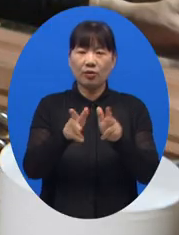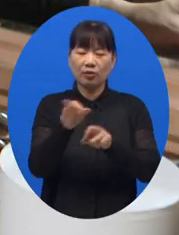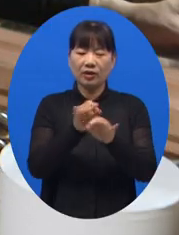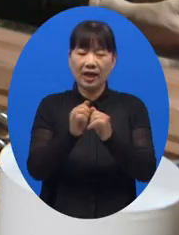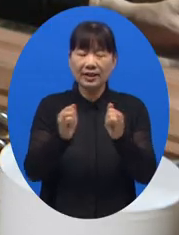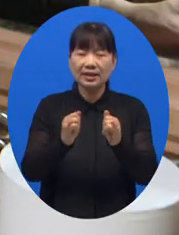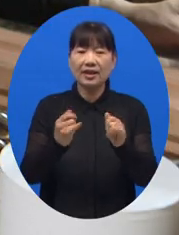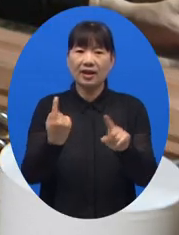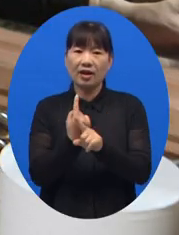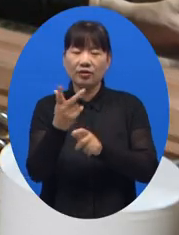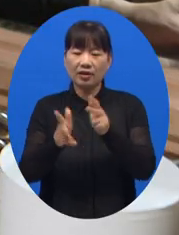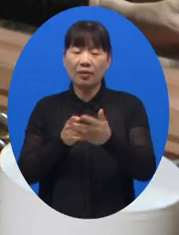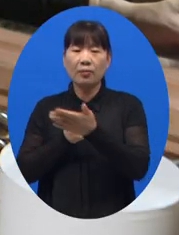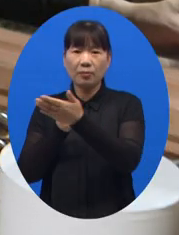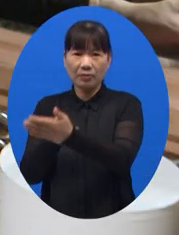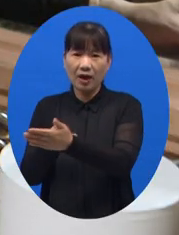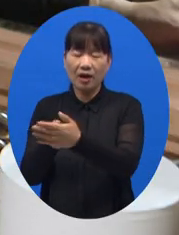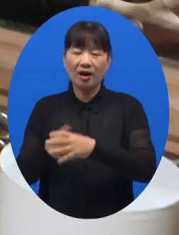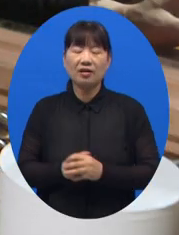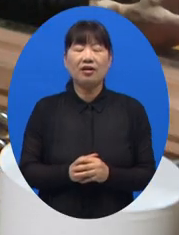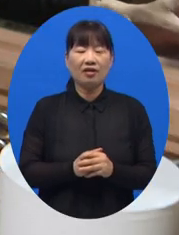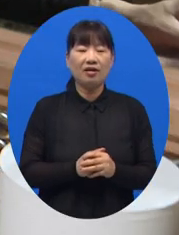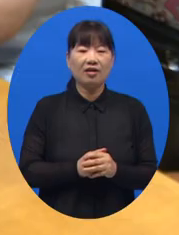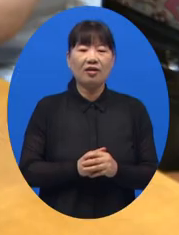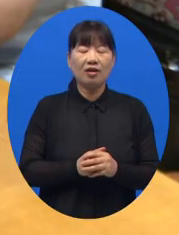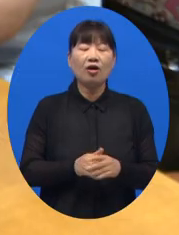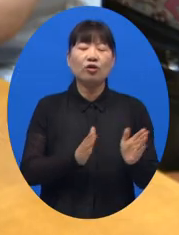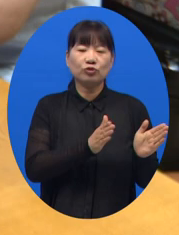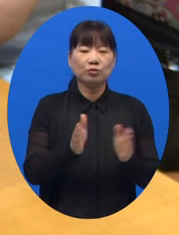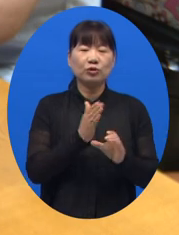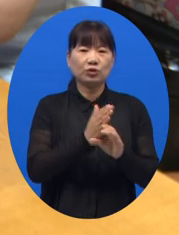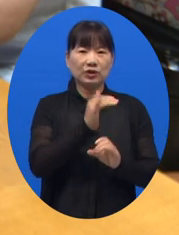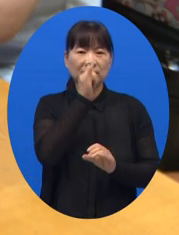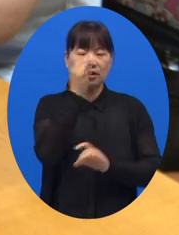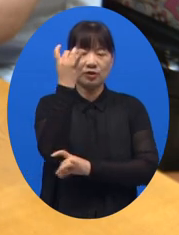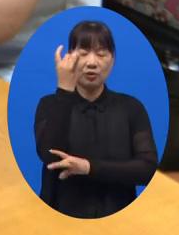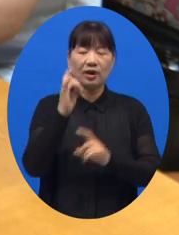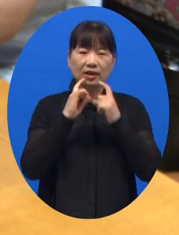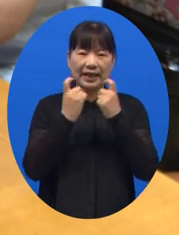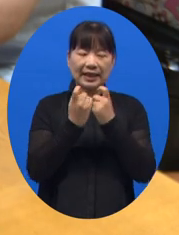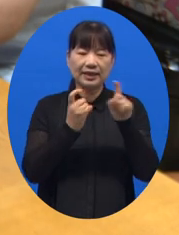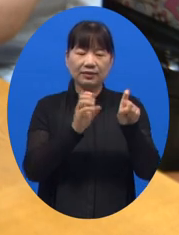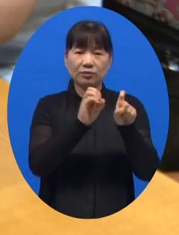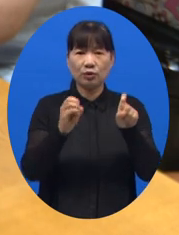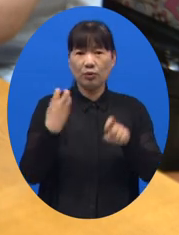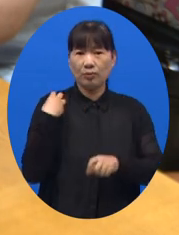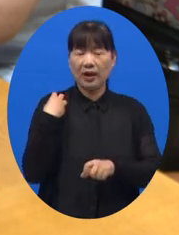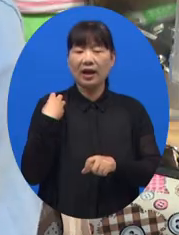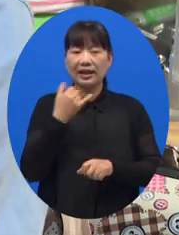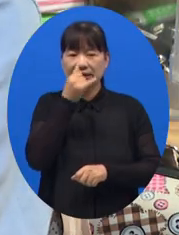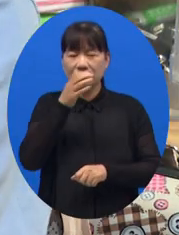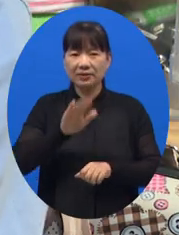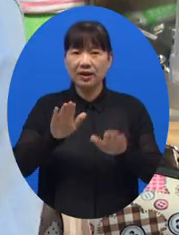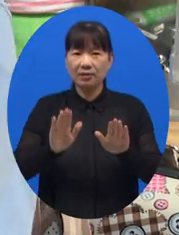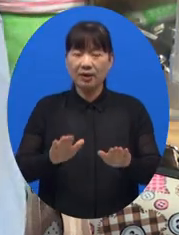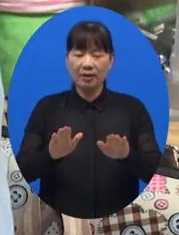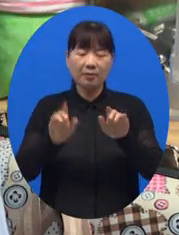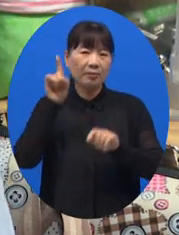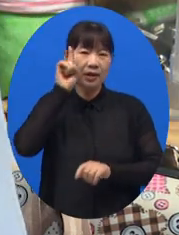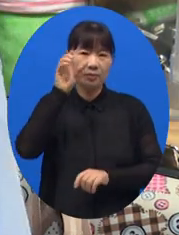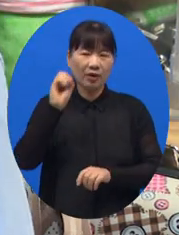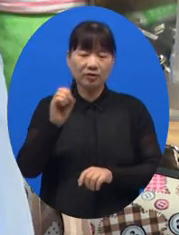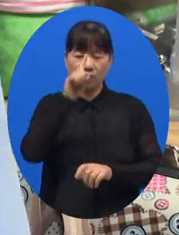신청해 점포 환경 개선을 준비하고 있습니다. 기존엔 10%의 자부담이 있었는데 올해는 100% 도비로